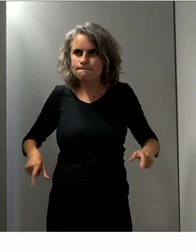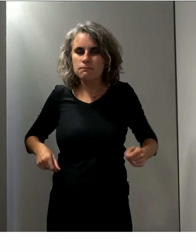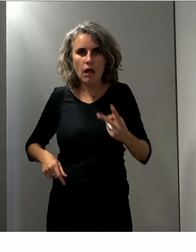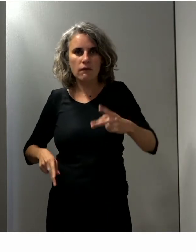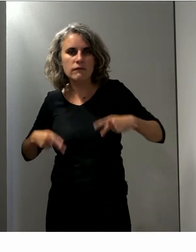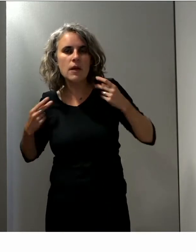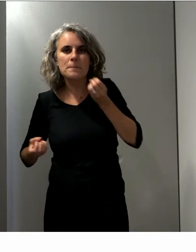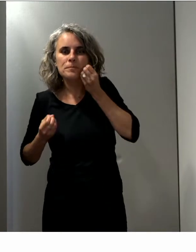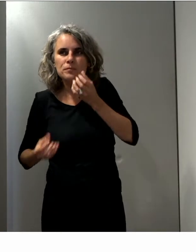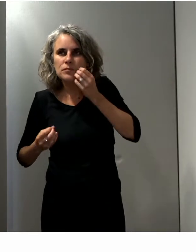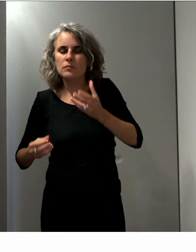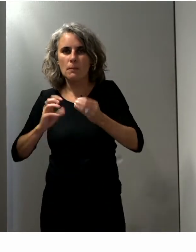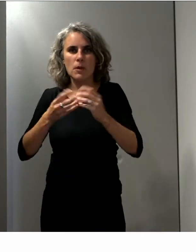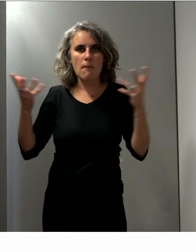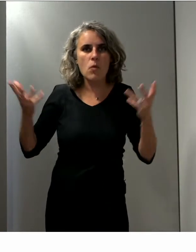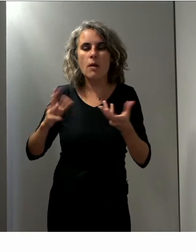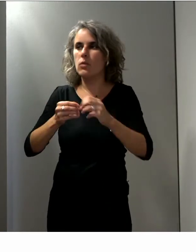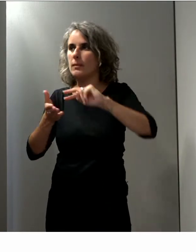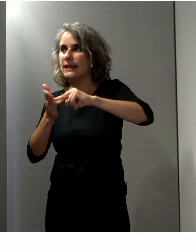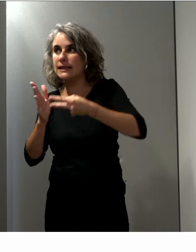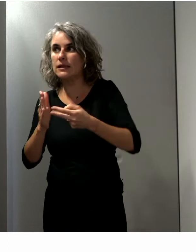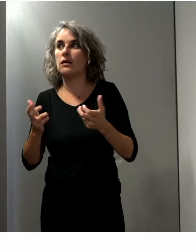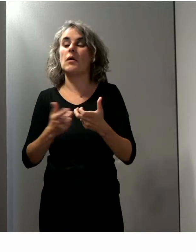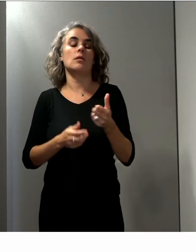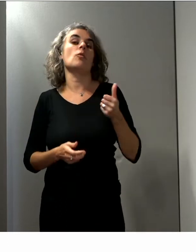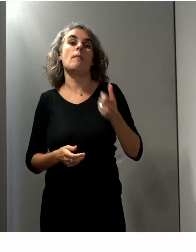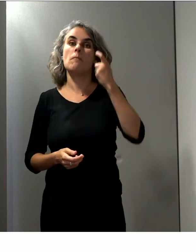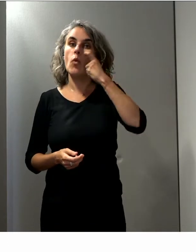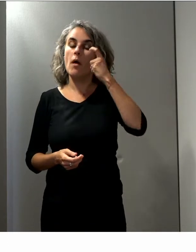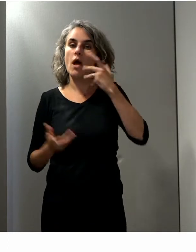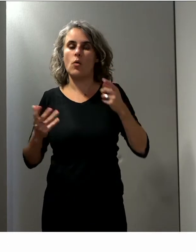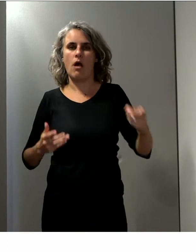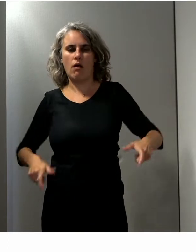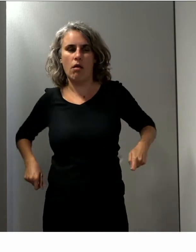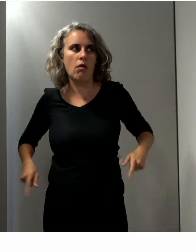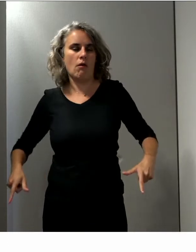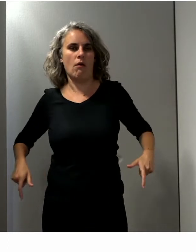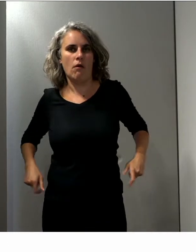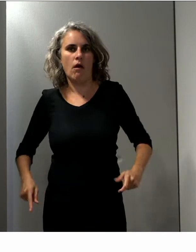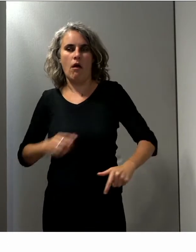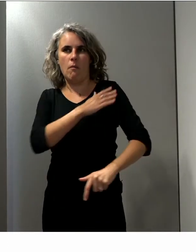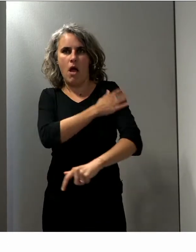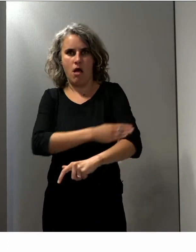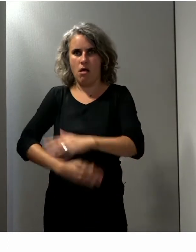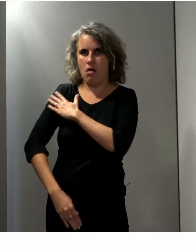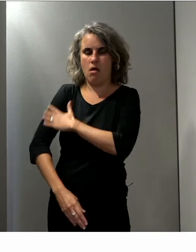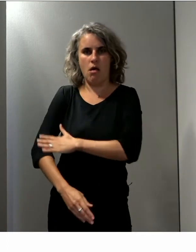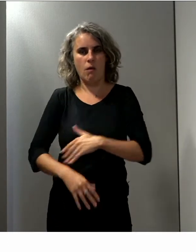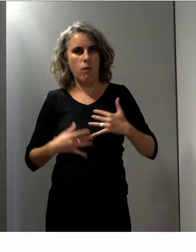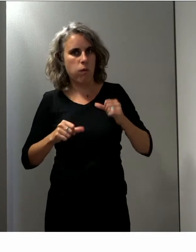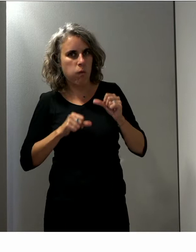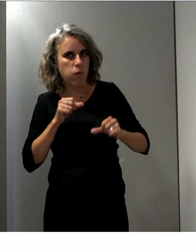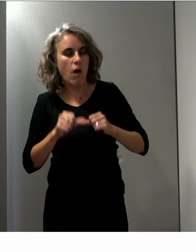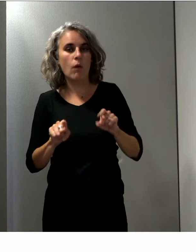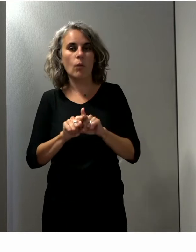quotidien, que ce soit les défis techniques. Donc ils se sont vite rendus compte que ça faisait mal au bras de pousser son fauteuil, tous les